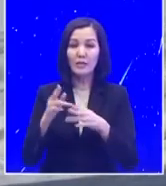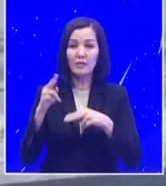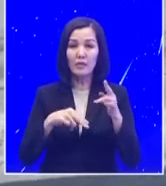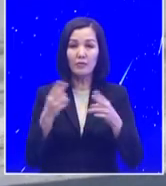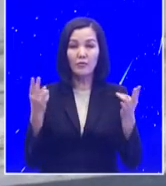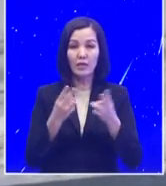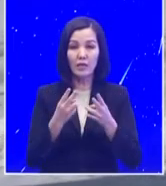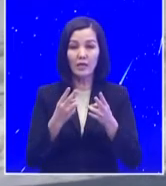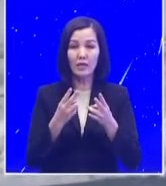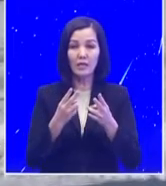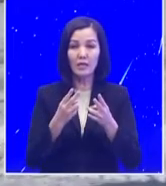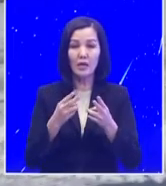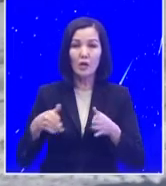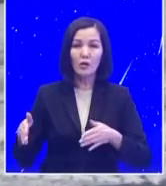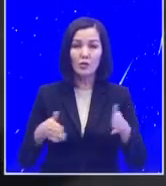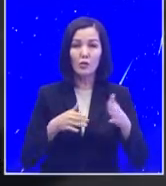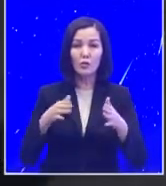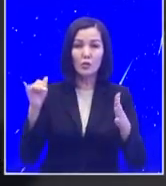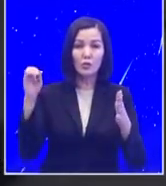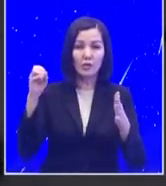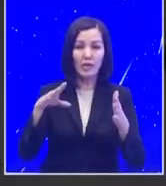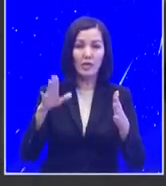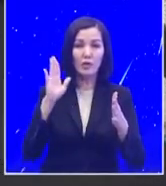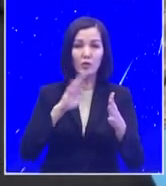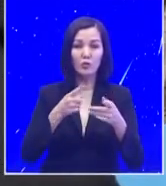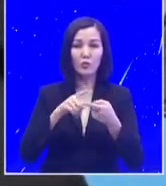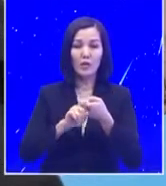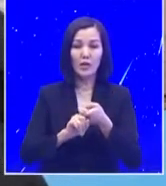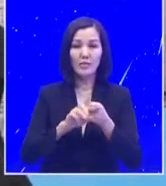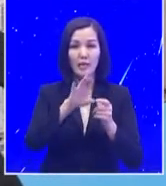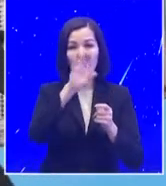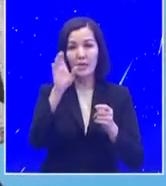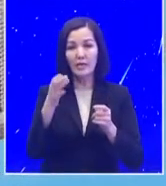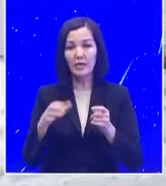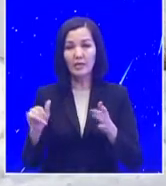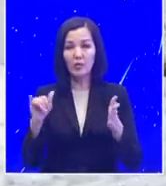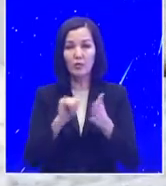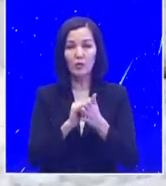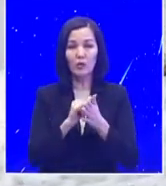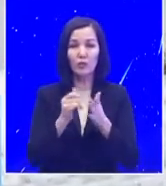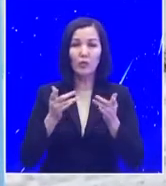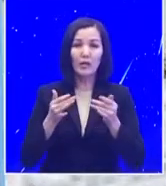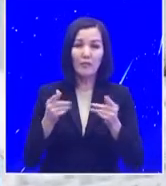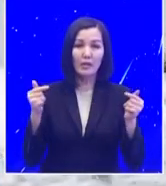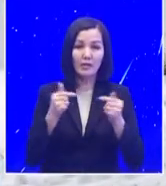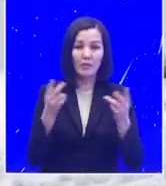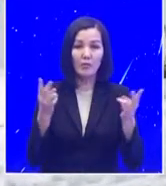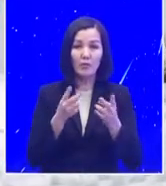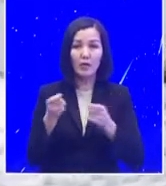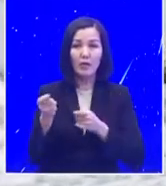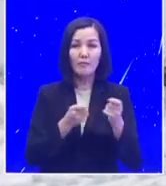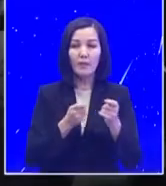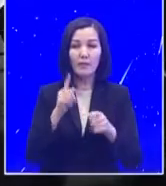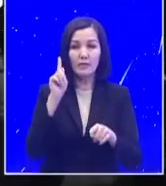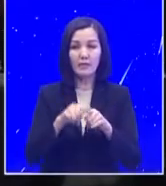жөн. Тіпті тақтайдай жол, көше шамдары, су, газ, кәріз құбырларының тартылуына дейін талапқа сай болса, қала билігі қолға алған жұмыс